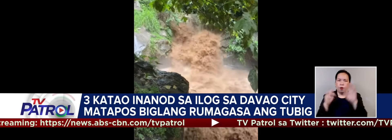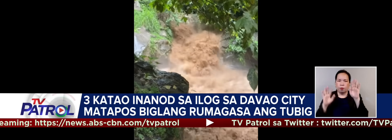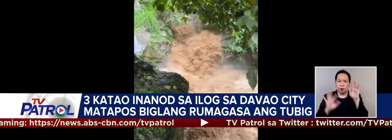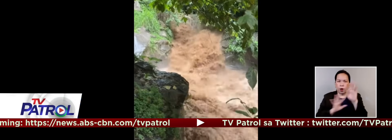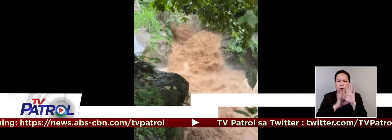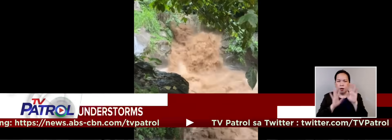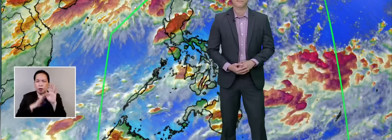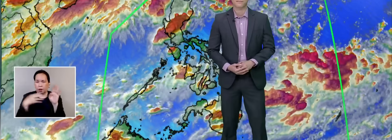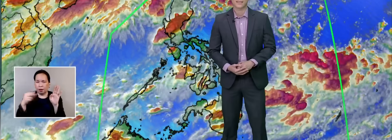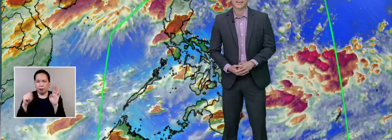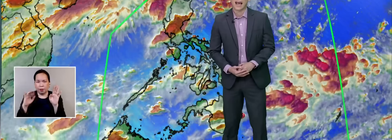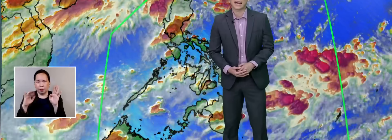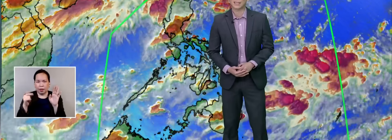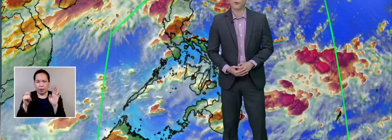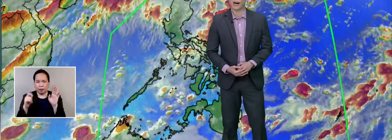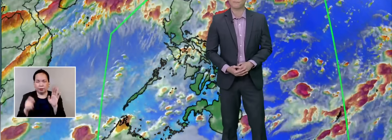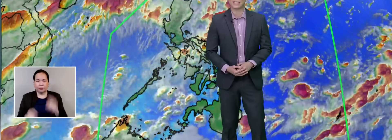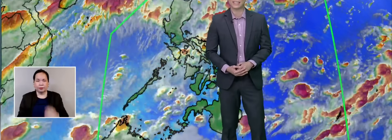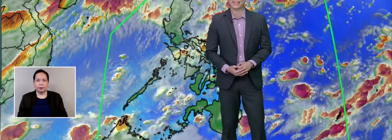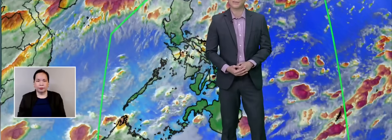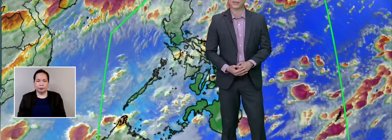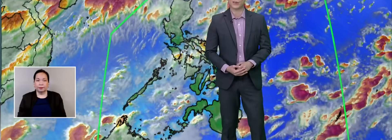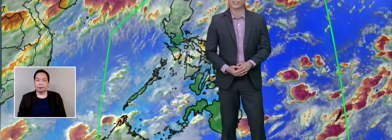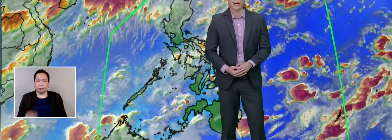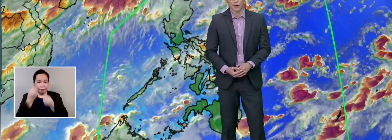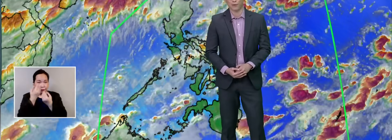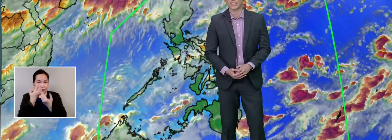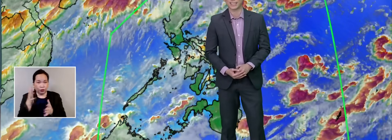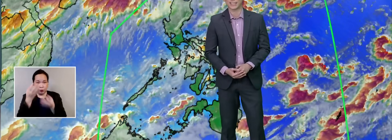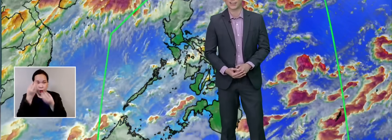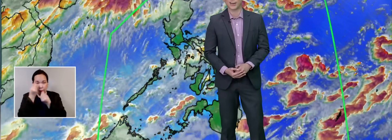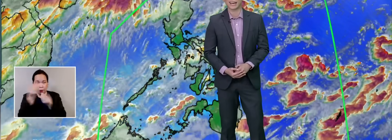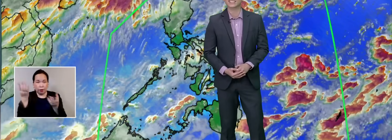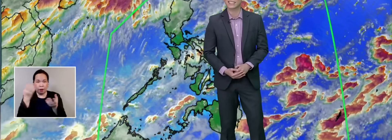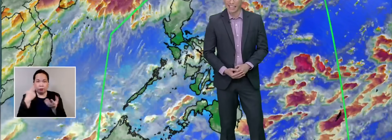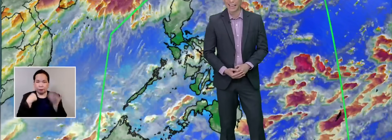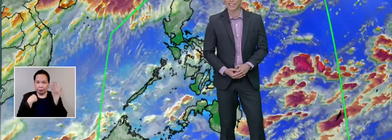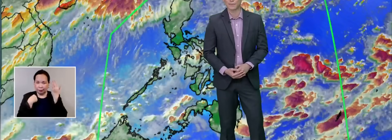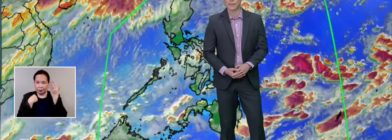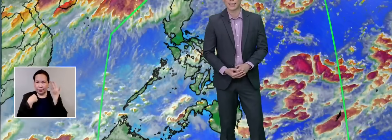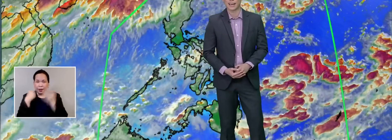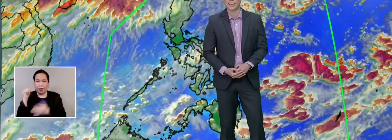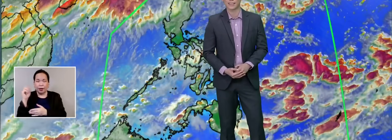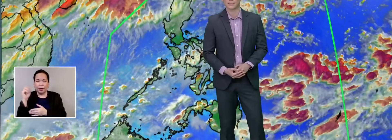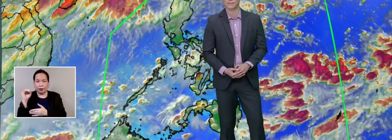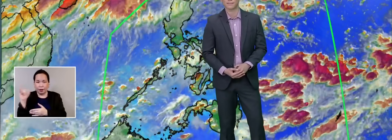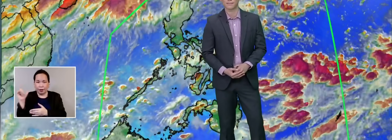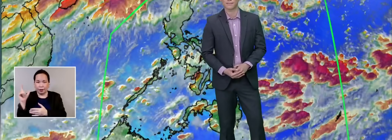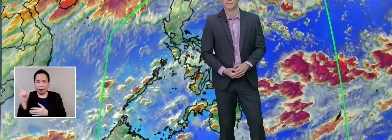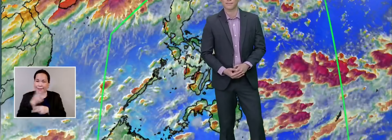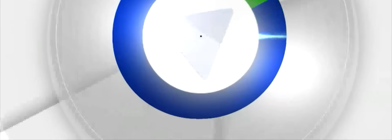thunderstorms. Atin po ang update sa lagay ng panahon. Ako po si Ariel Rojas. Ingat kapamilya!